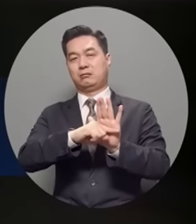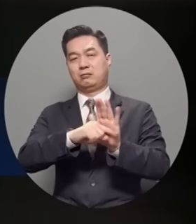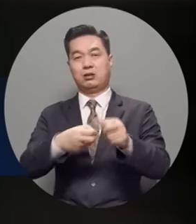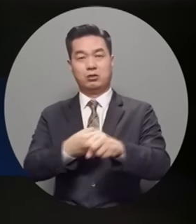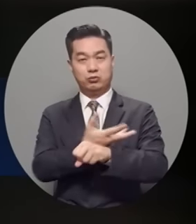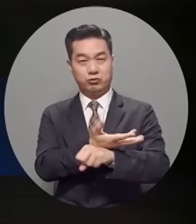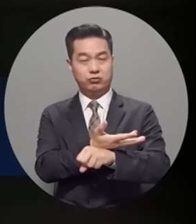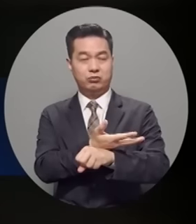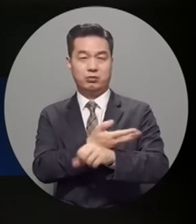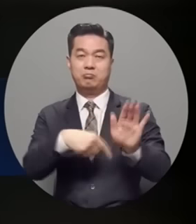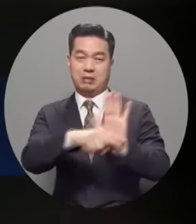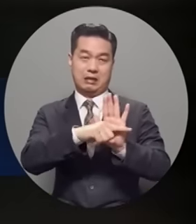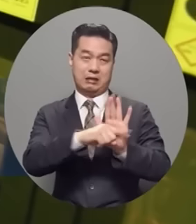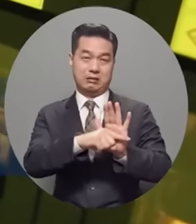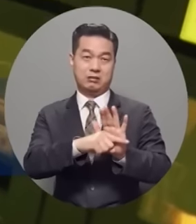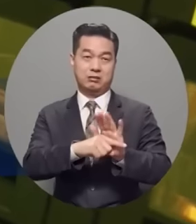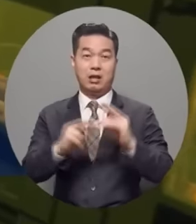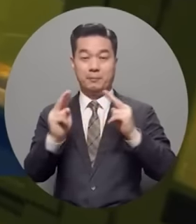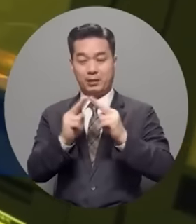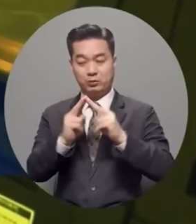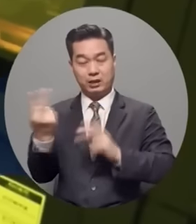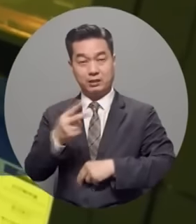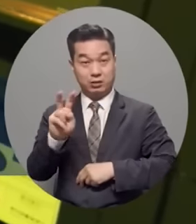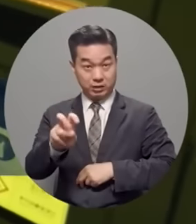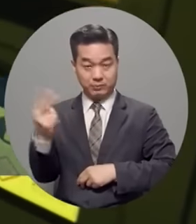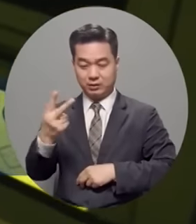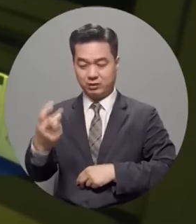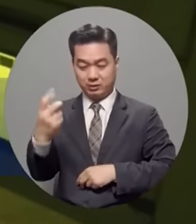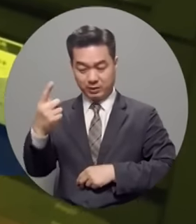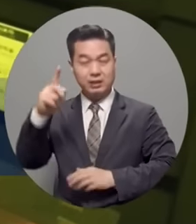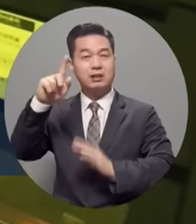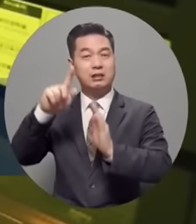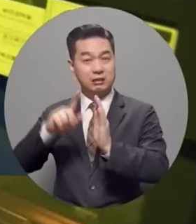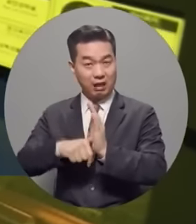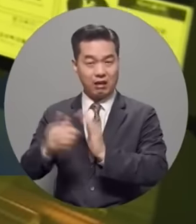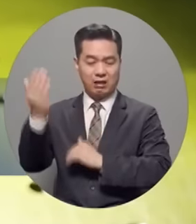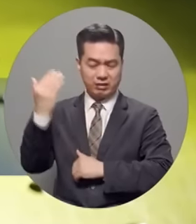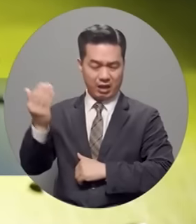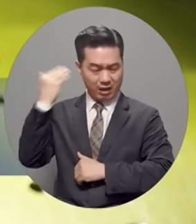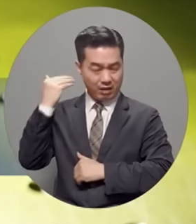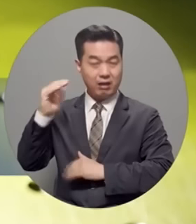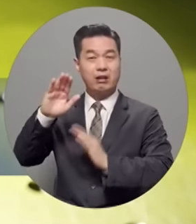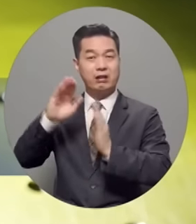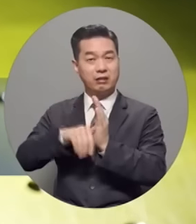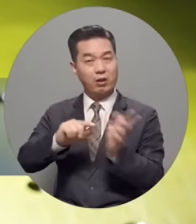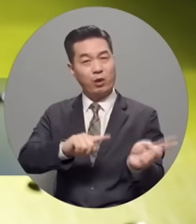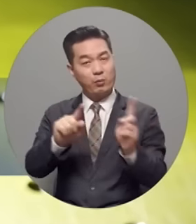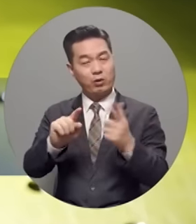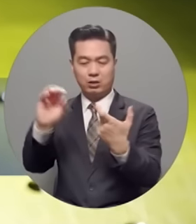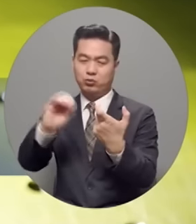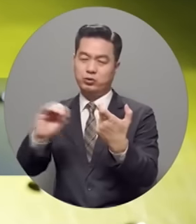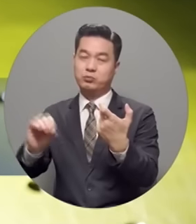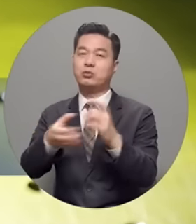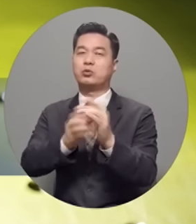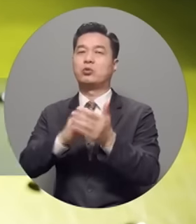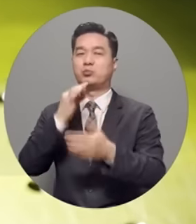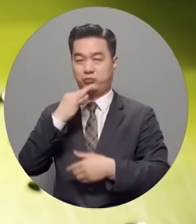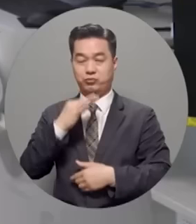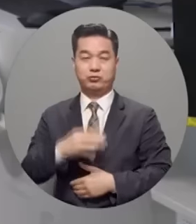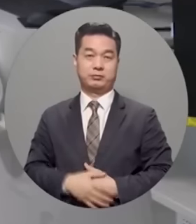반도체도 아직 2020년, 2021년 그때까지 있었을 때 회복률이 한 60% 정도밖에 안